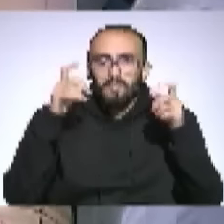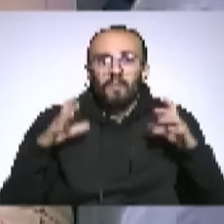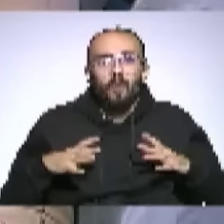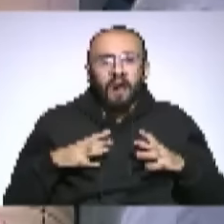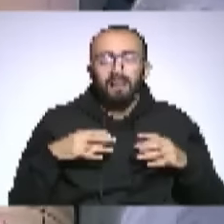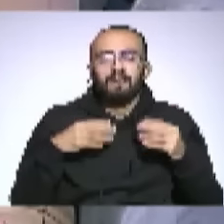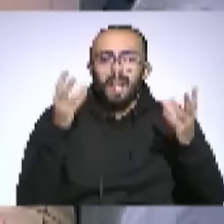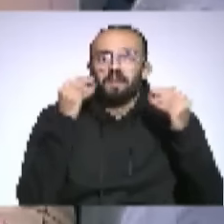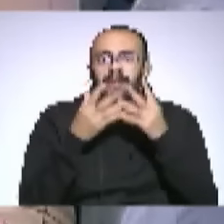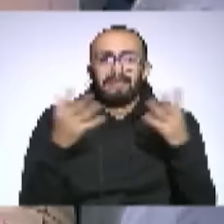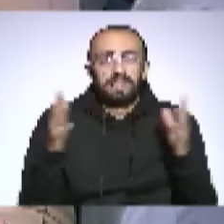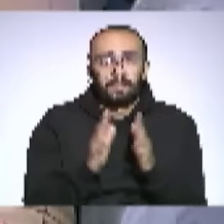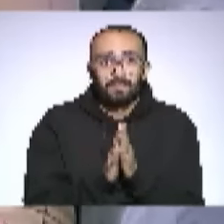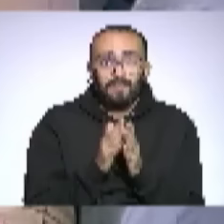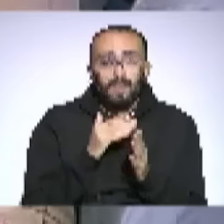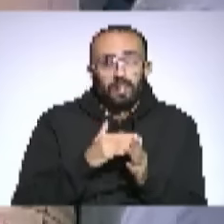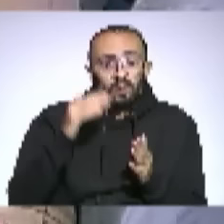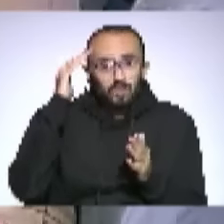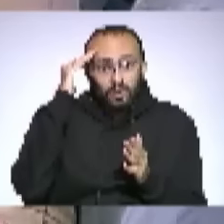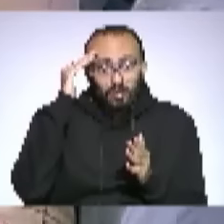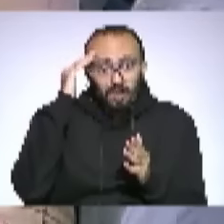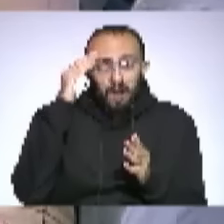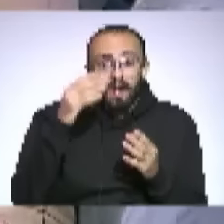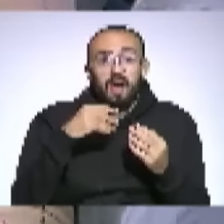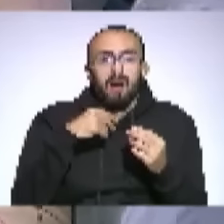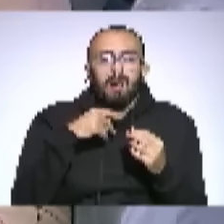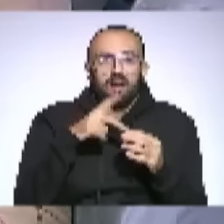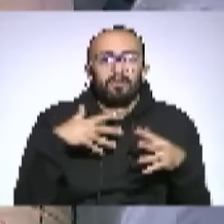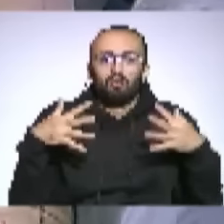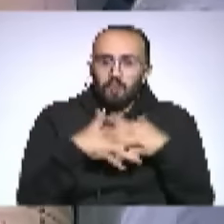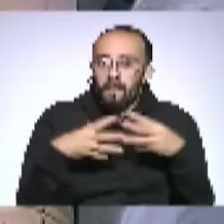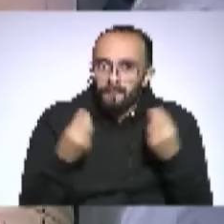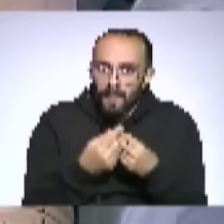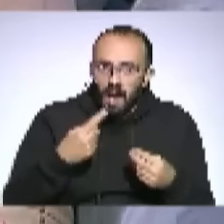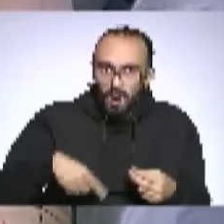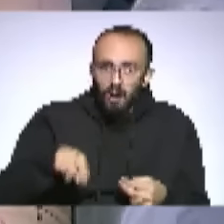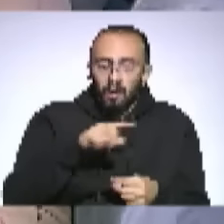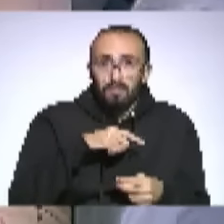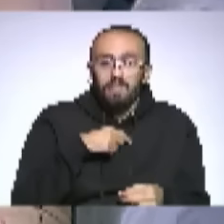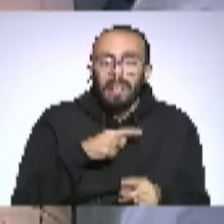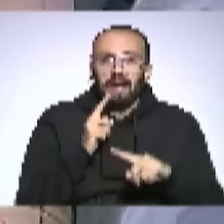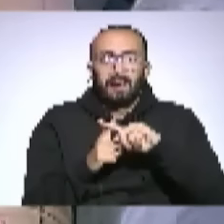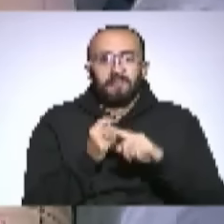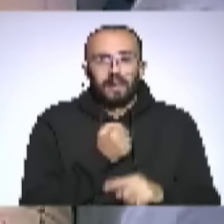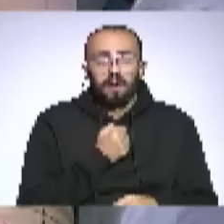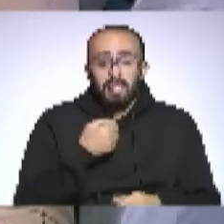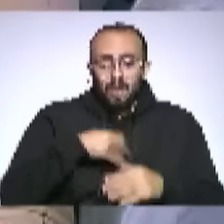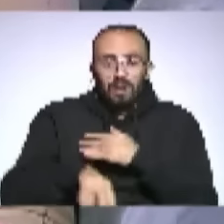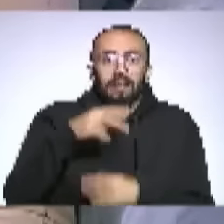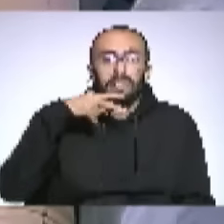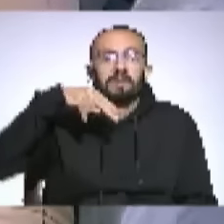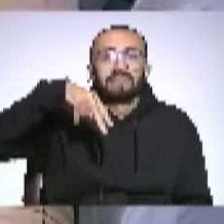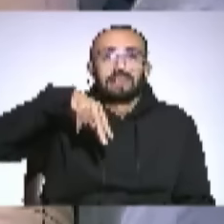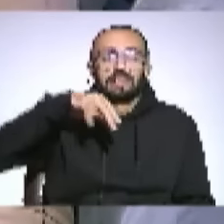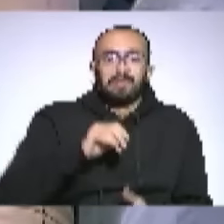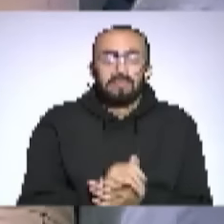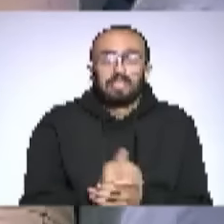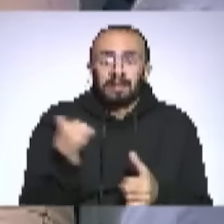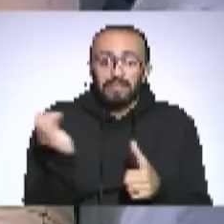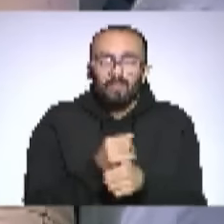جميل انا حابه اشكر معاكم اشارك معاكم بتجربه ايجابيه وانا متجوزه من ثمان سنين واتجوزت